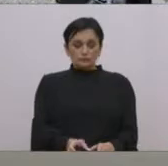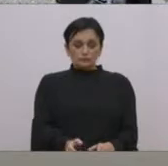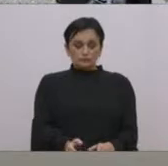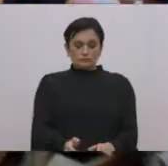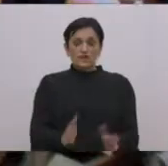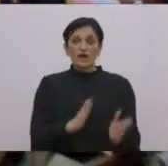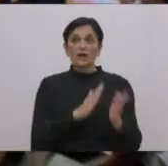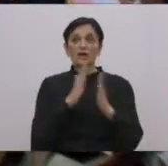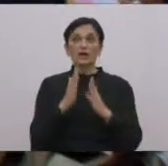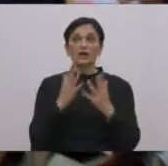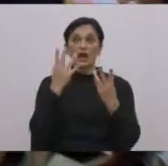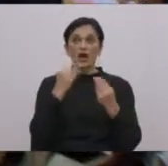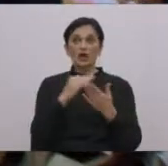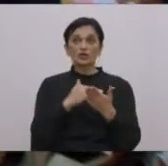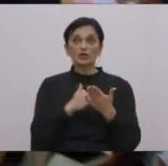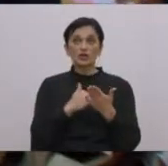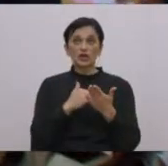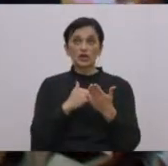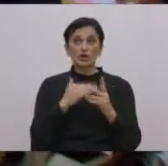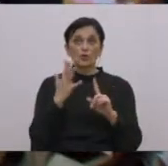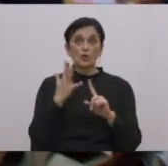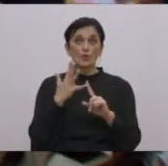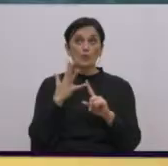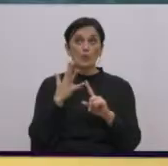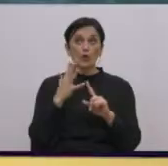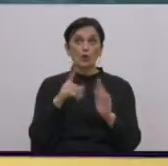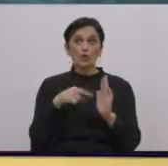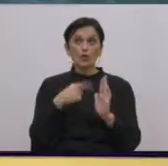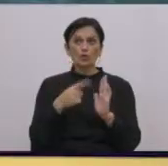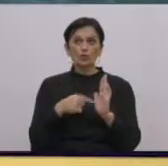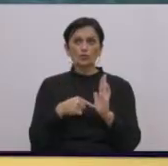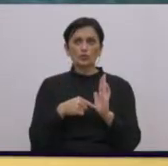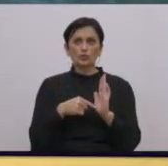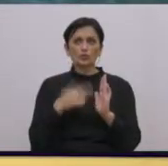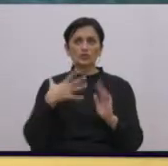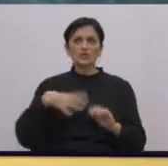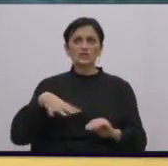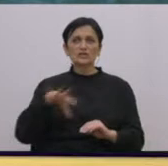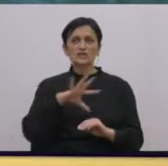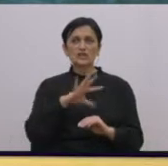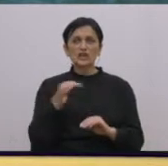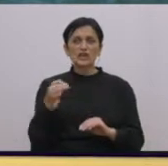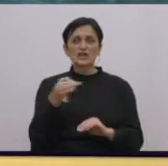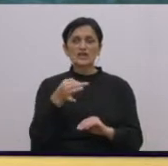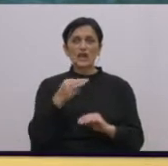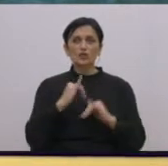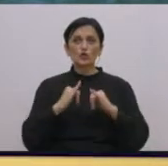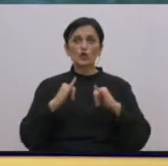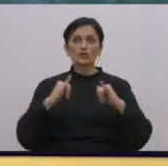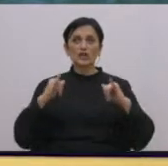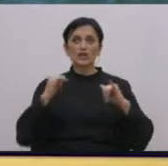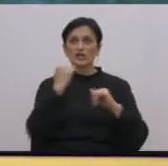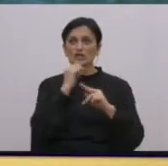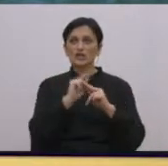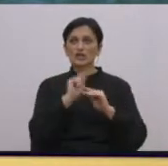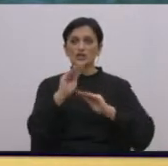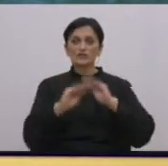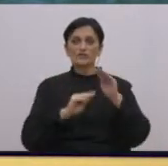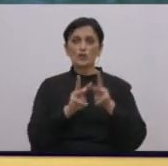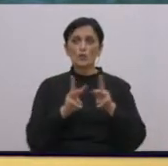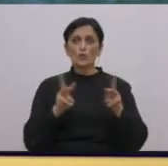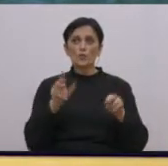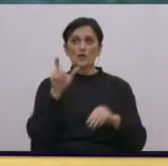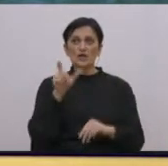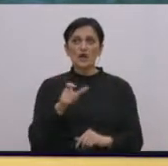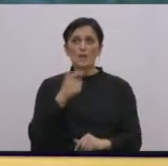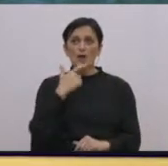Când au dior 300 sigis, mehute sakitse, sakartos regionuli, canvitare bisada, infrastructuris, ministris,